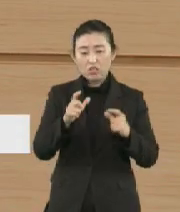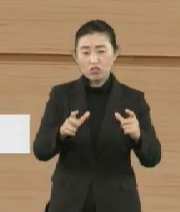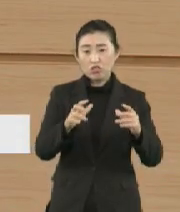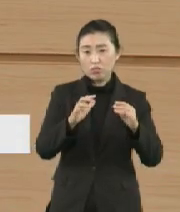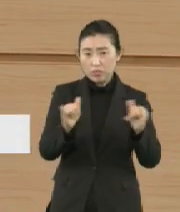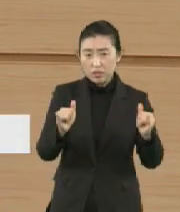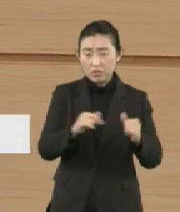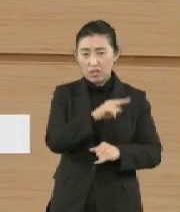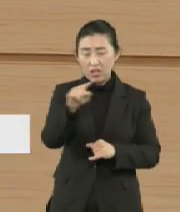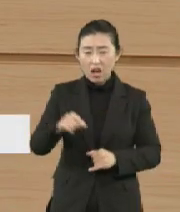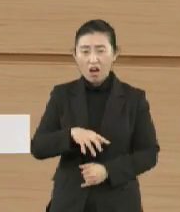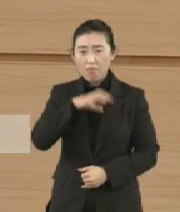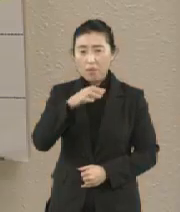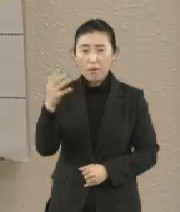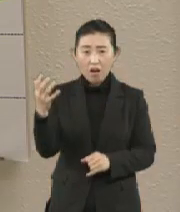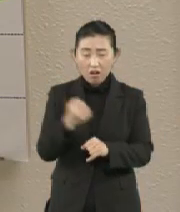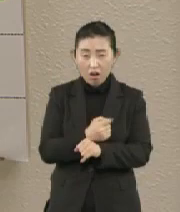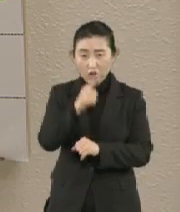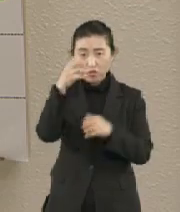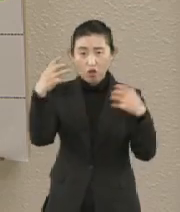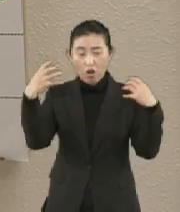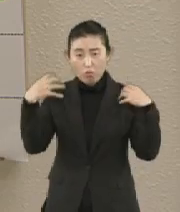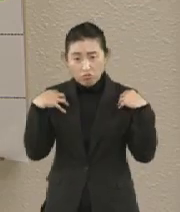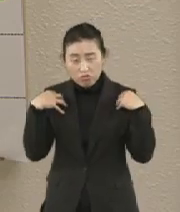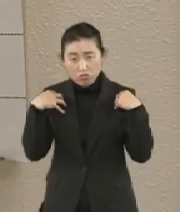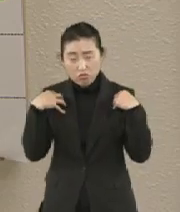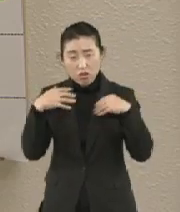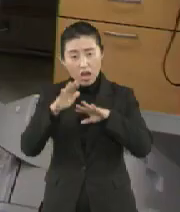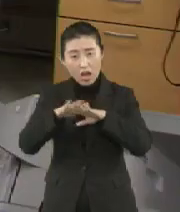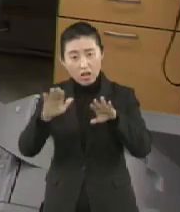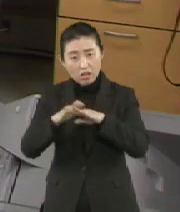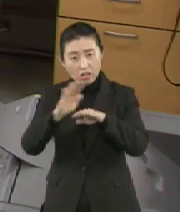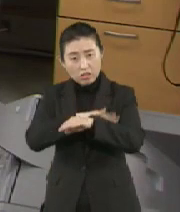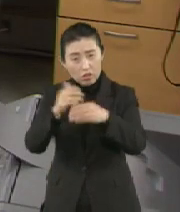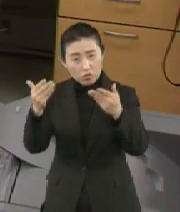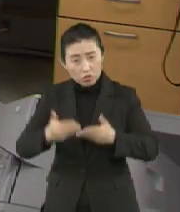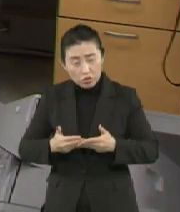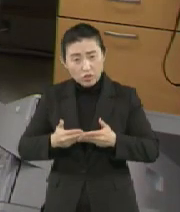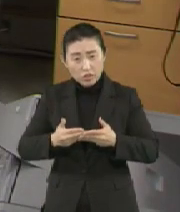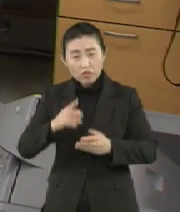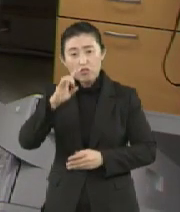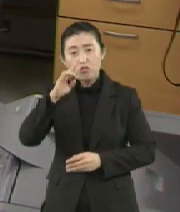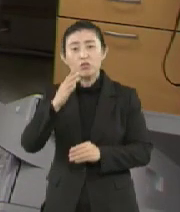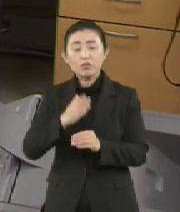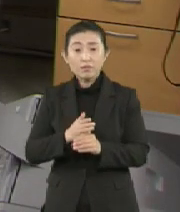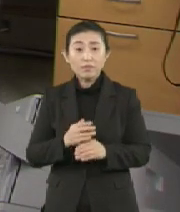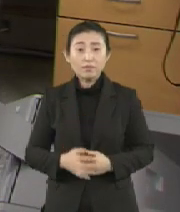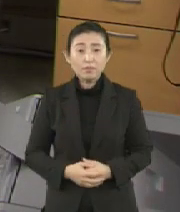커진 상황에서 정부의 후속 대책이 확정될지 주목됩니다. TJB 김성민입니다.